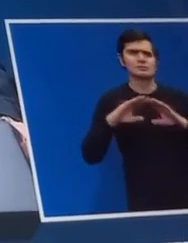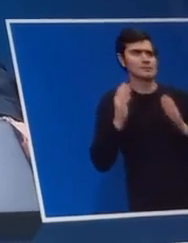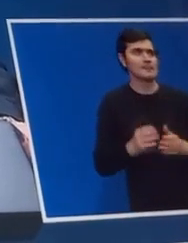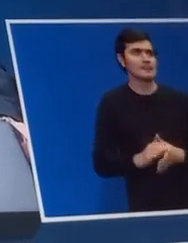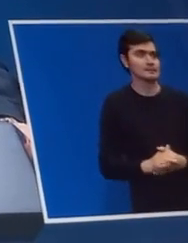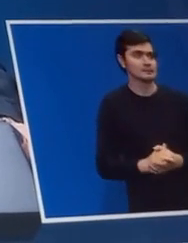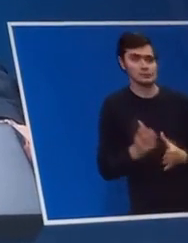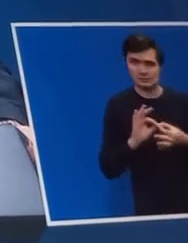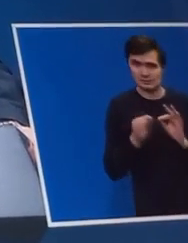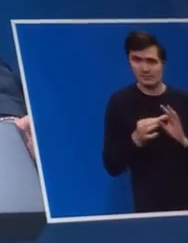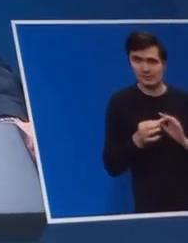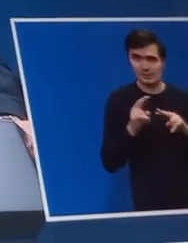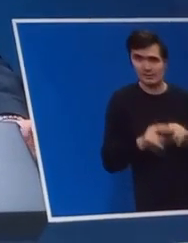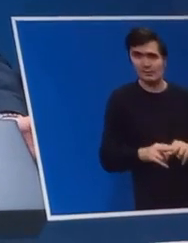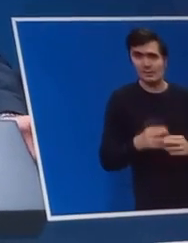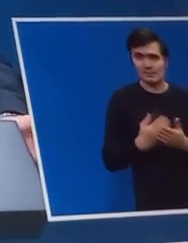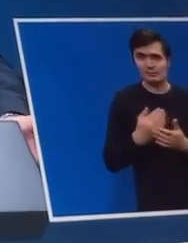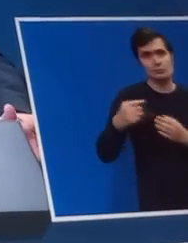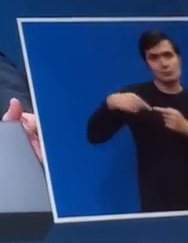ca următorul guvern să